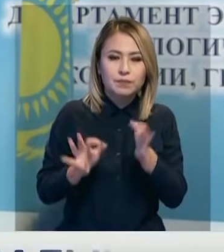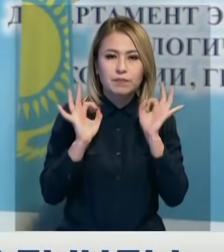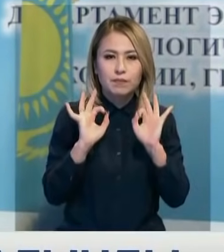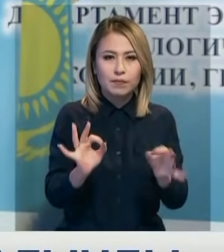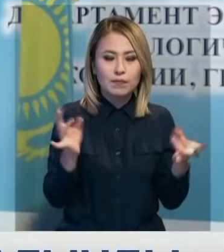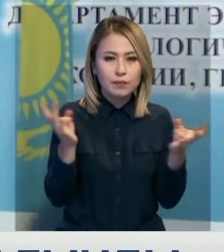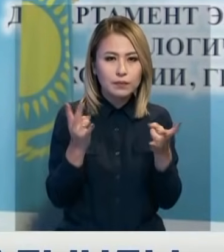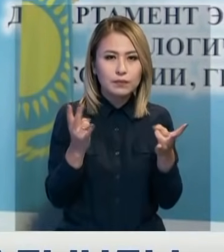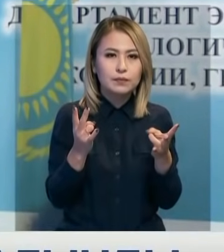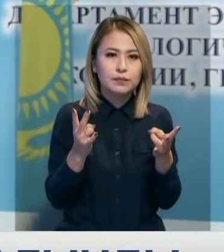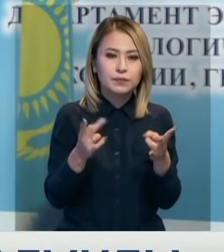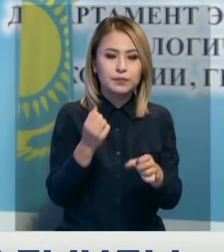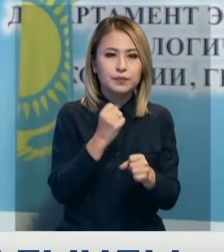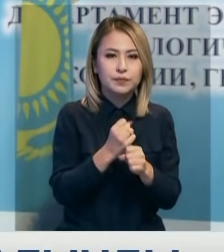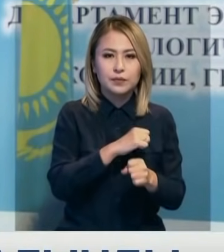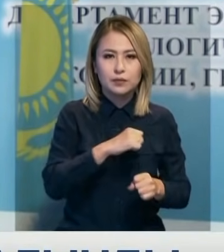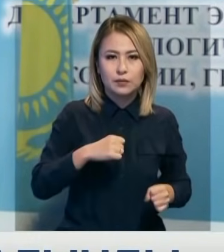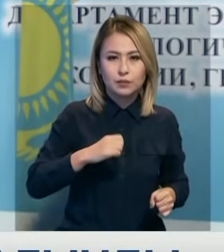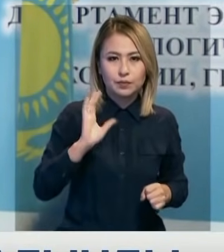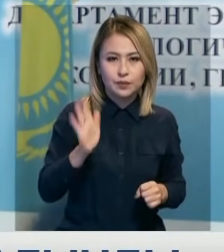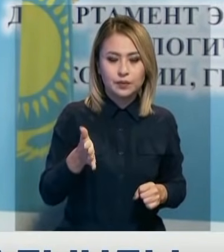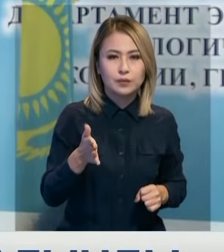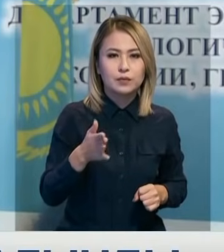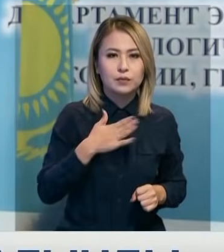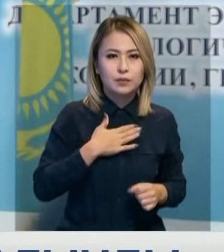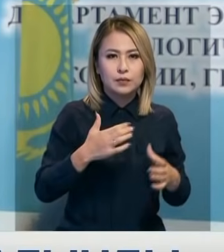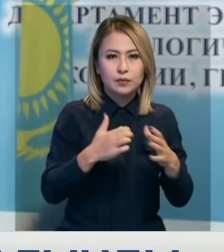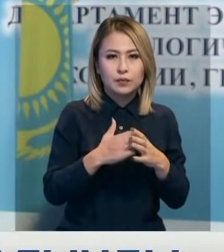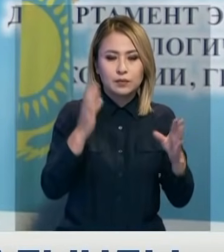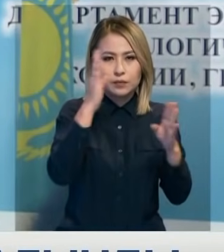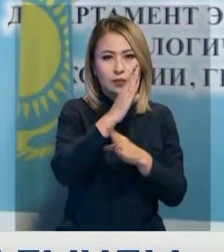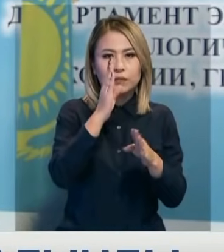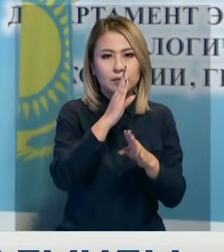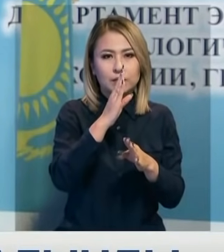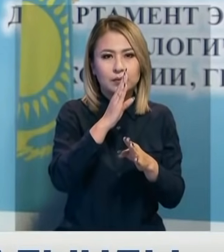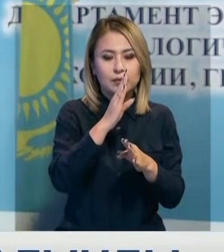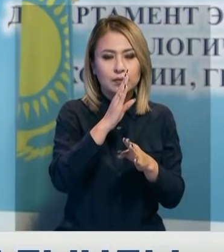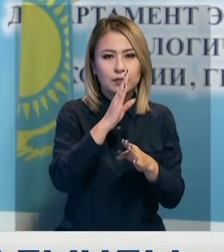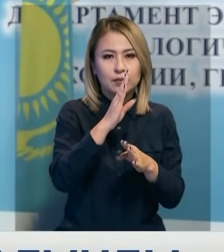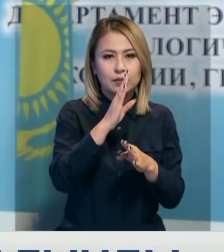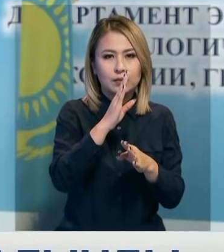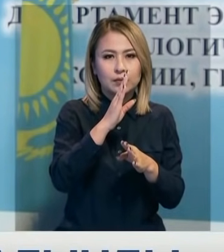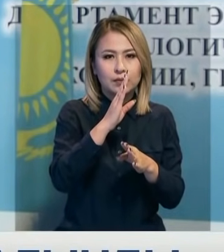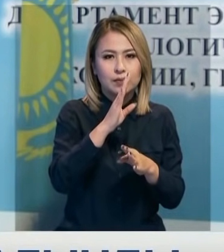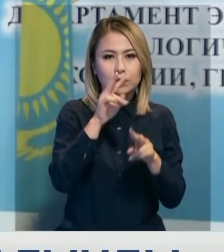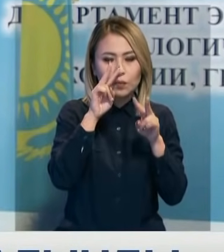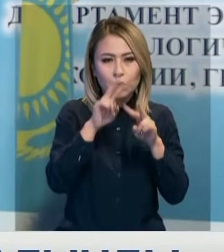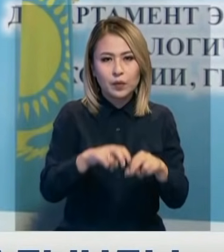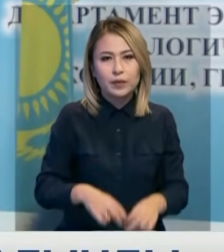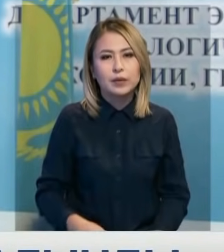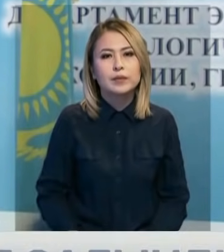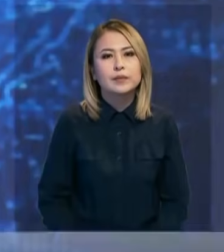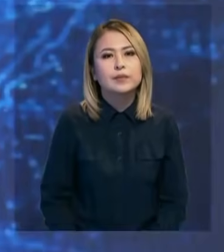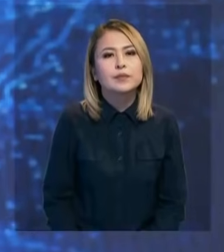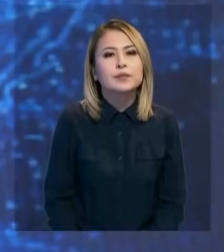керек. Ол жұмысты өзі атқарады, біздің департамент экология оған бақылауын нәтижелеп жүргізеді.